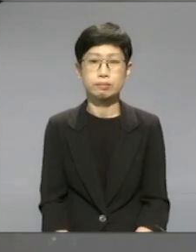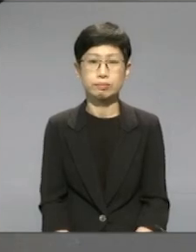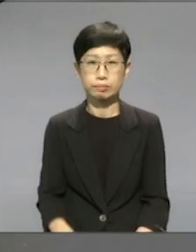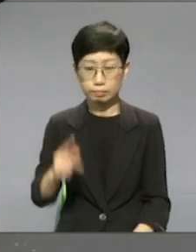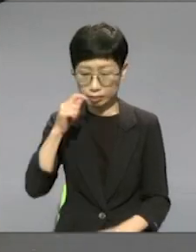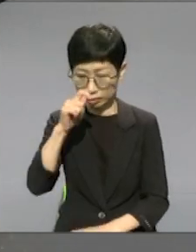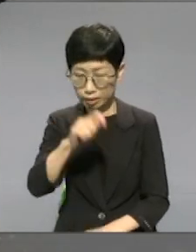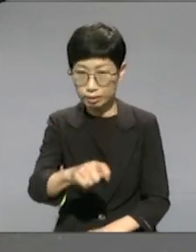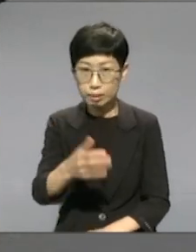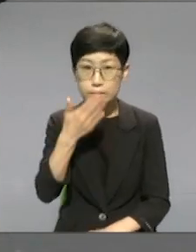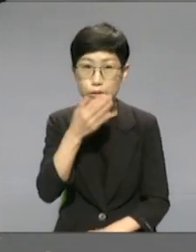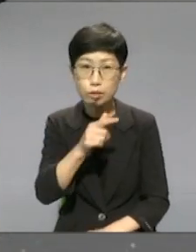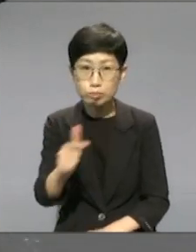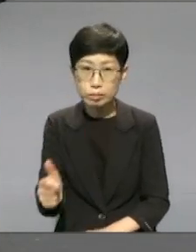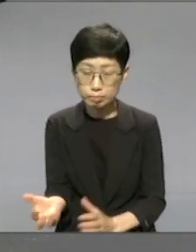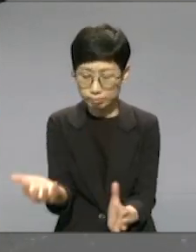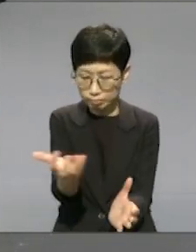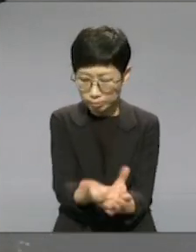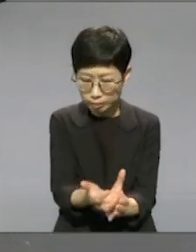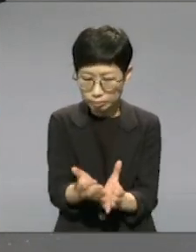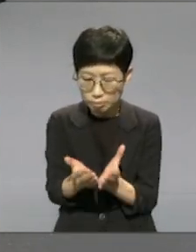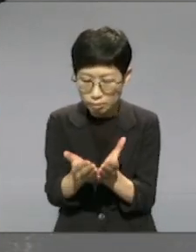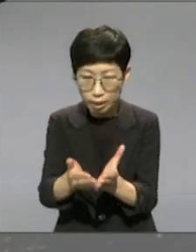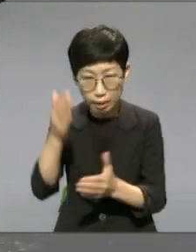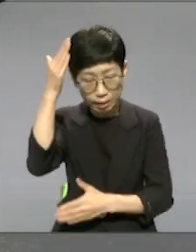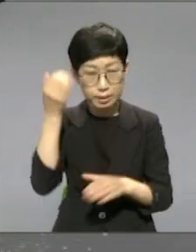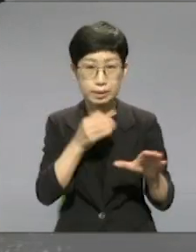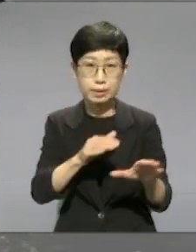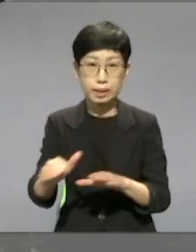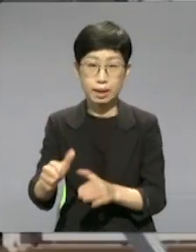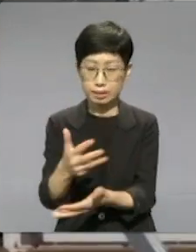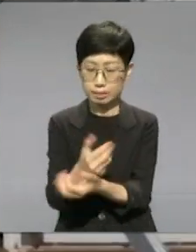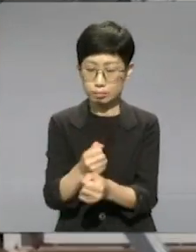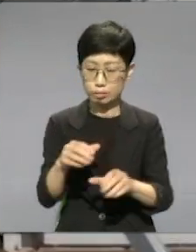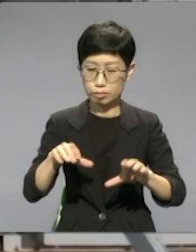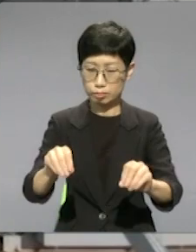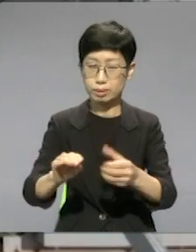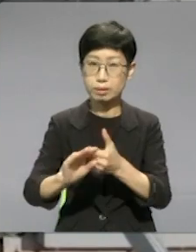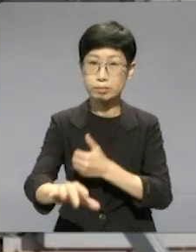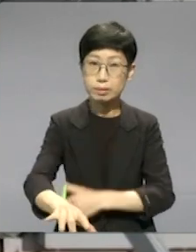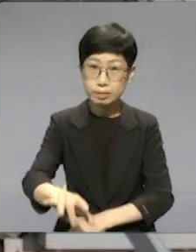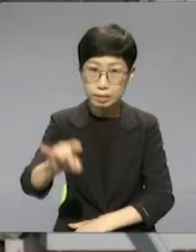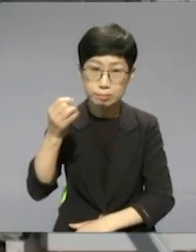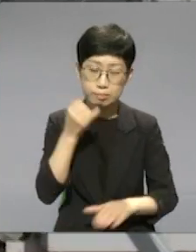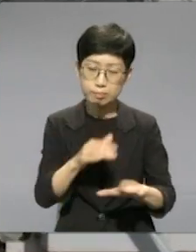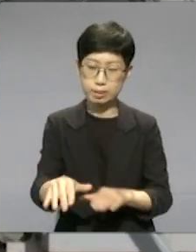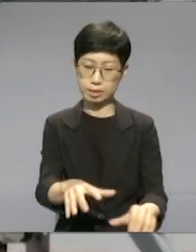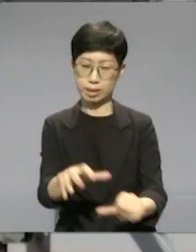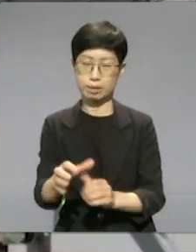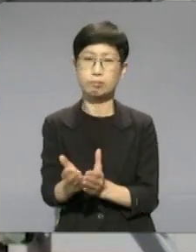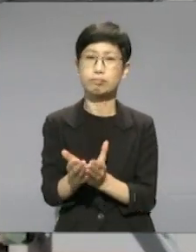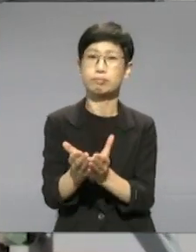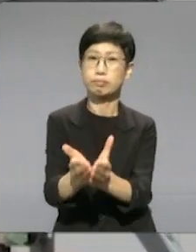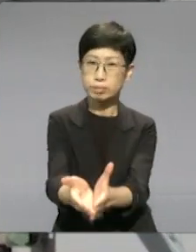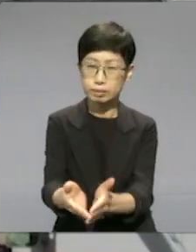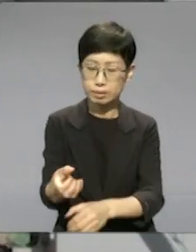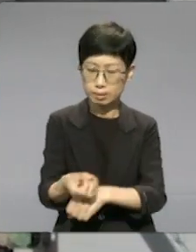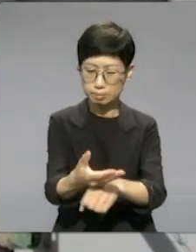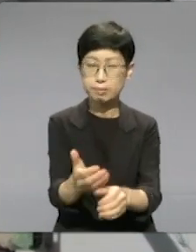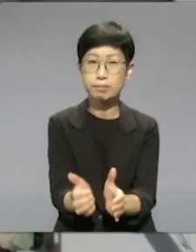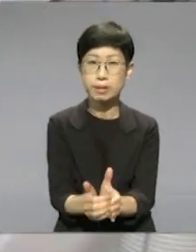우크라이나산 곡물을 실은 화물선이 흑해 공물 협정 중단 후 처음으로 흑해를 통해 공물을 실어나른 것으로